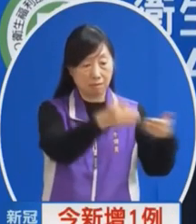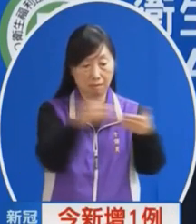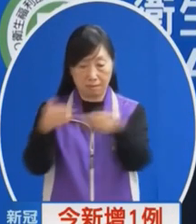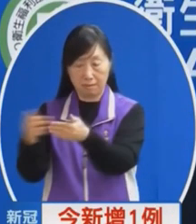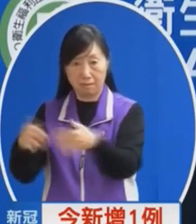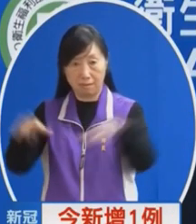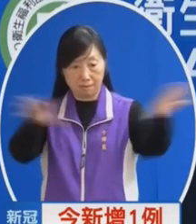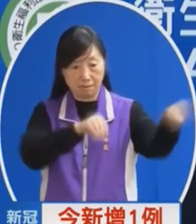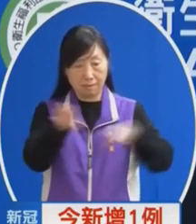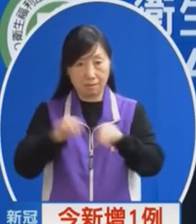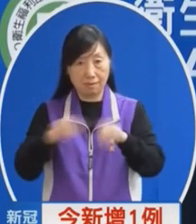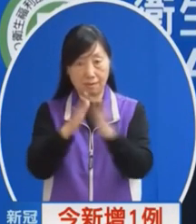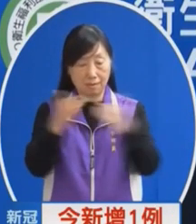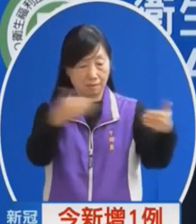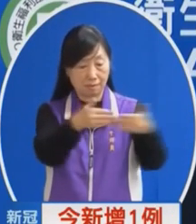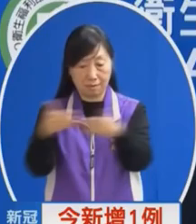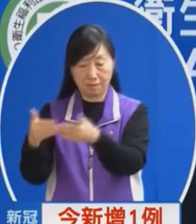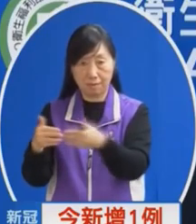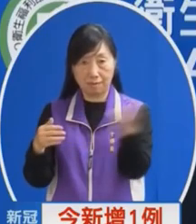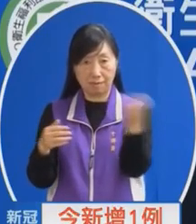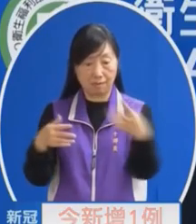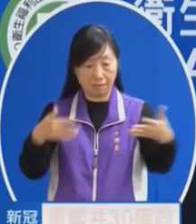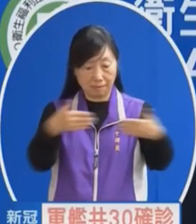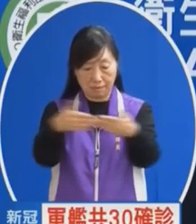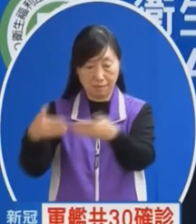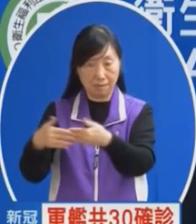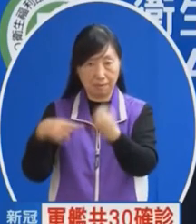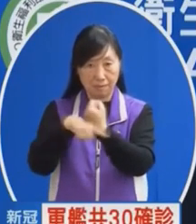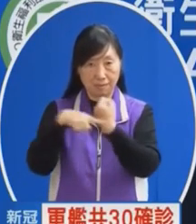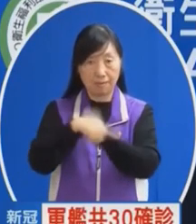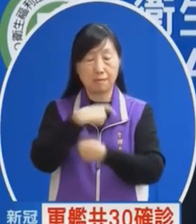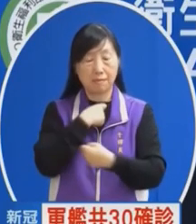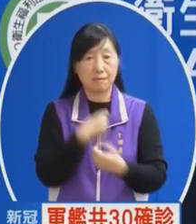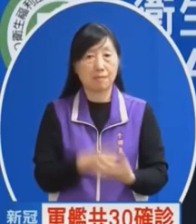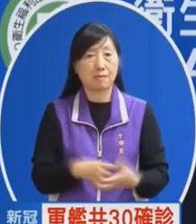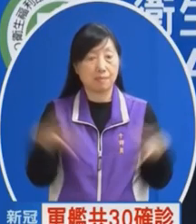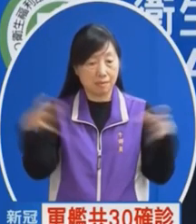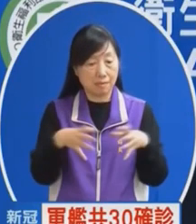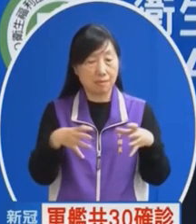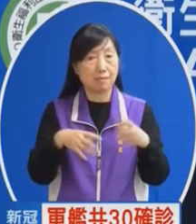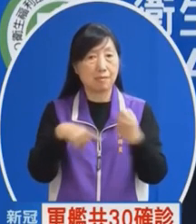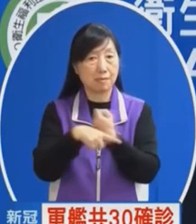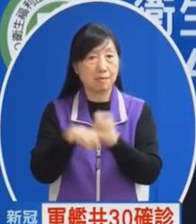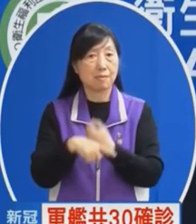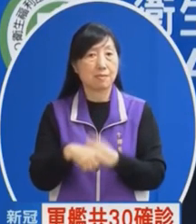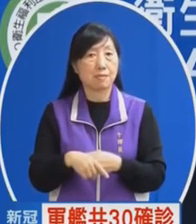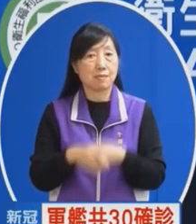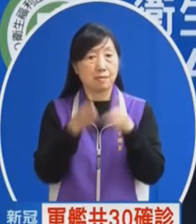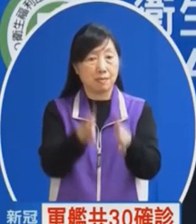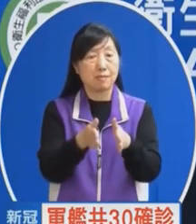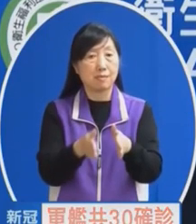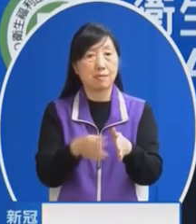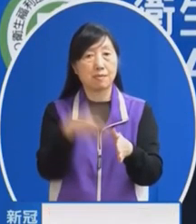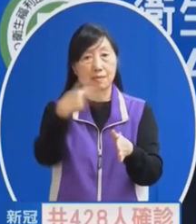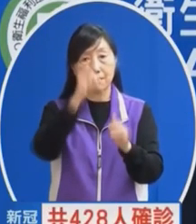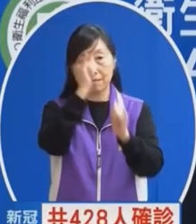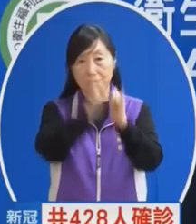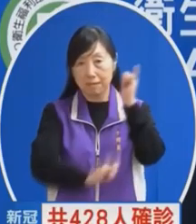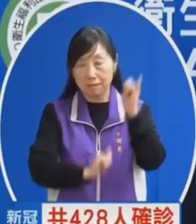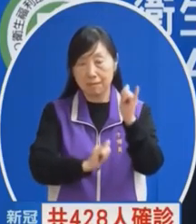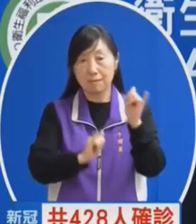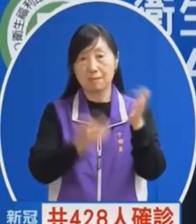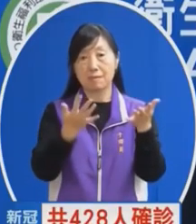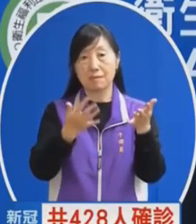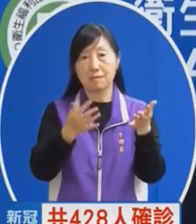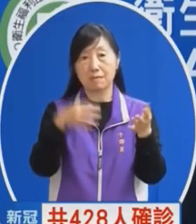数目字整个一个情况，做一个研就是一个大家来研究，那要根据这些病史，那等等